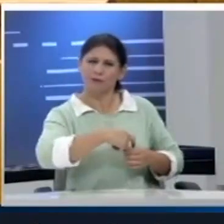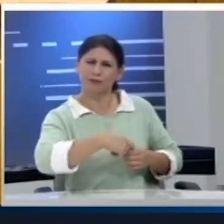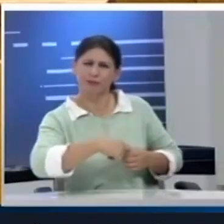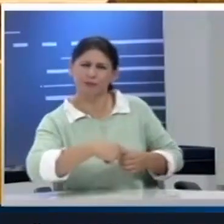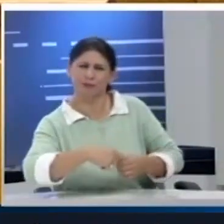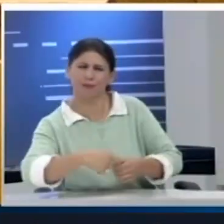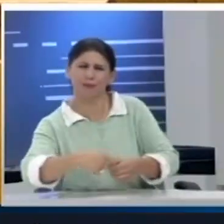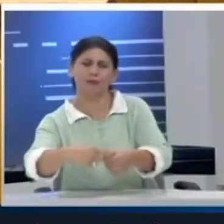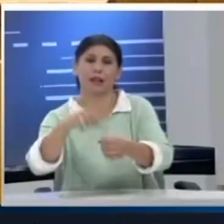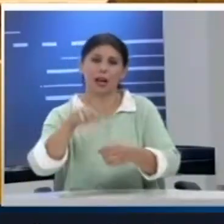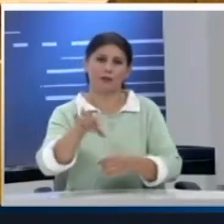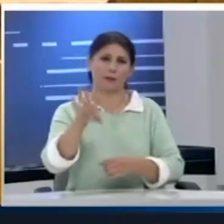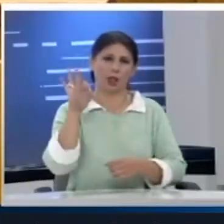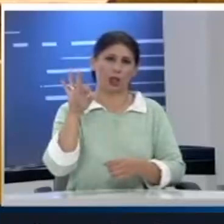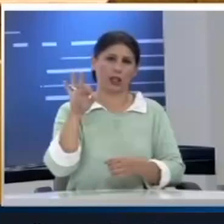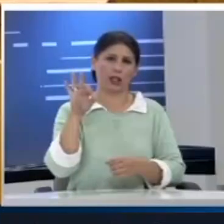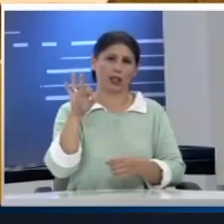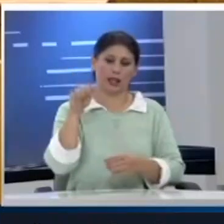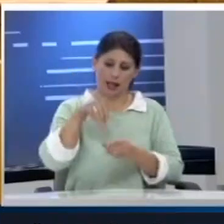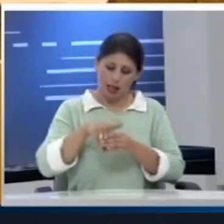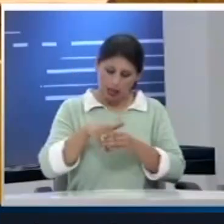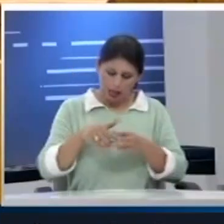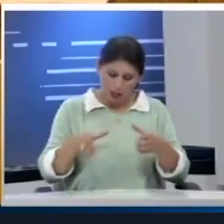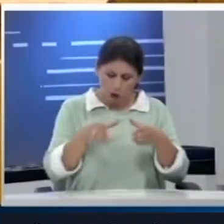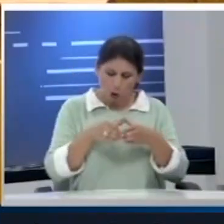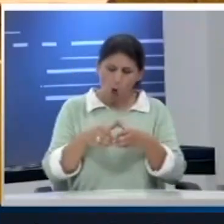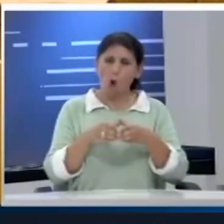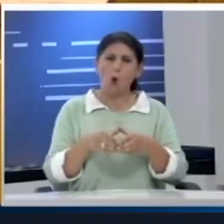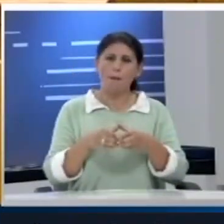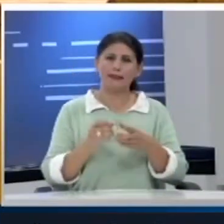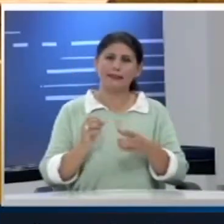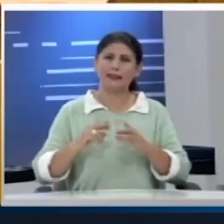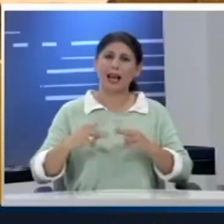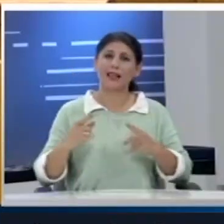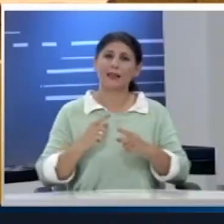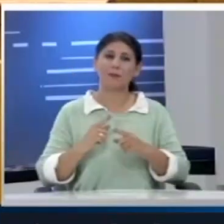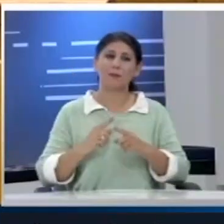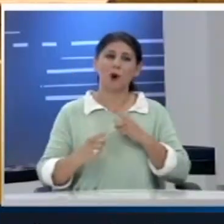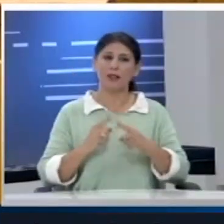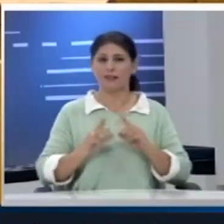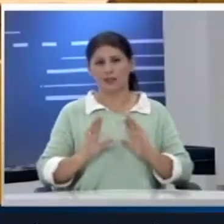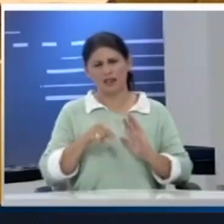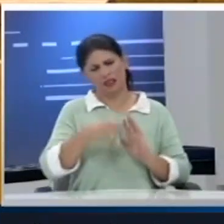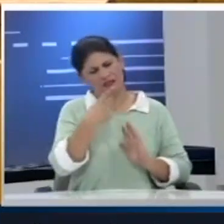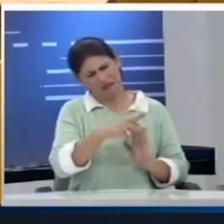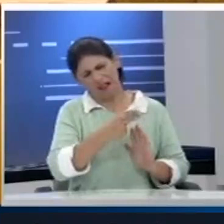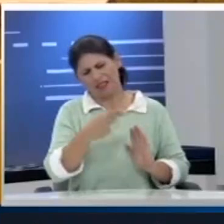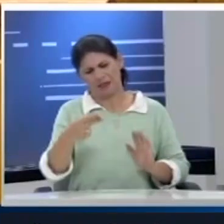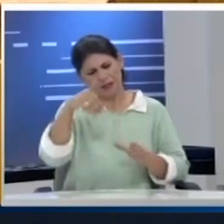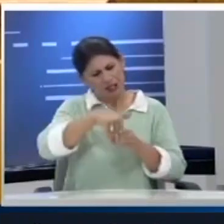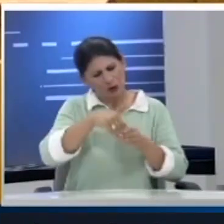επιλογή από την νοσοκομματική του αντιπολίτευση. Αυτά είναι δικά σας θέματα, πρέπει να τα βρείτε στο εσωτερικό